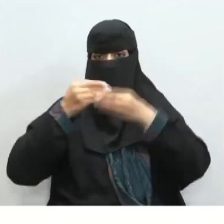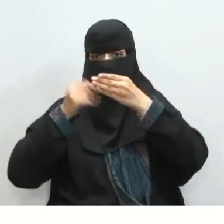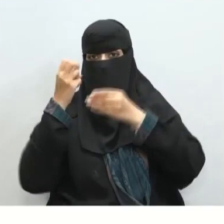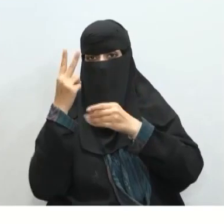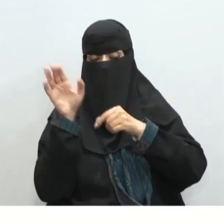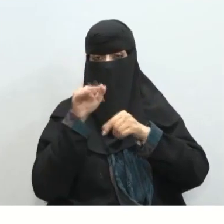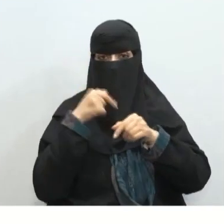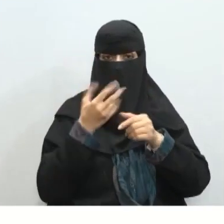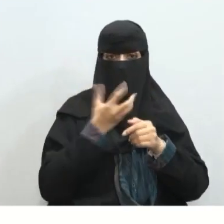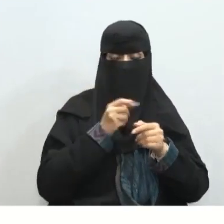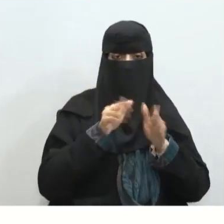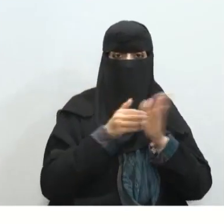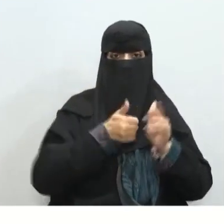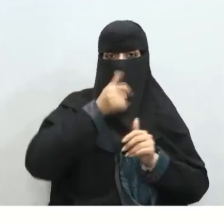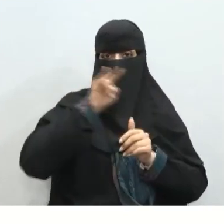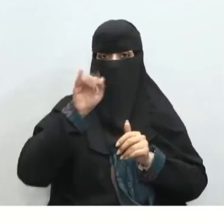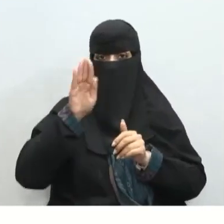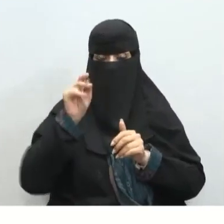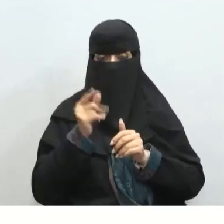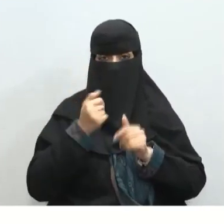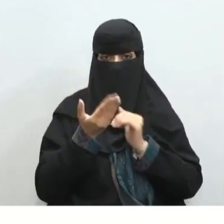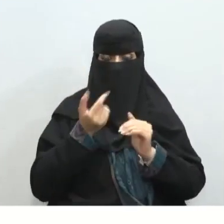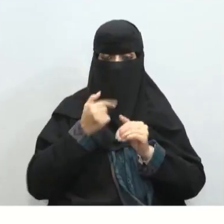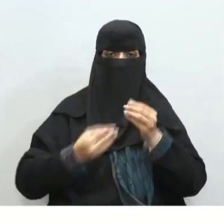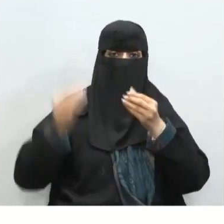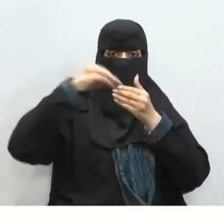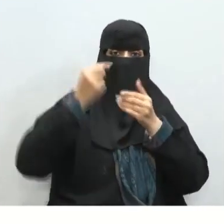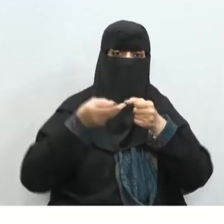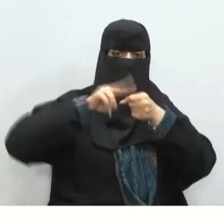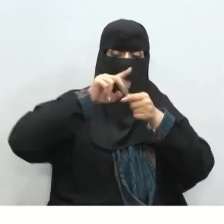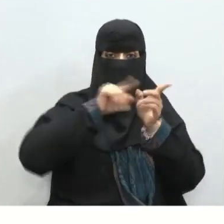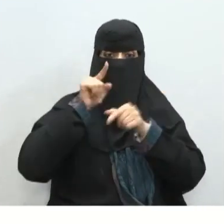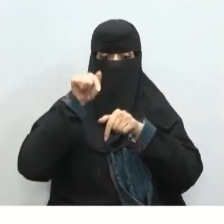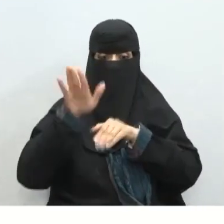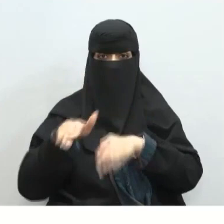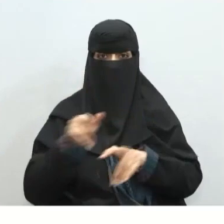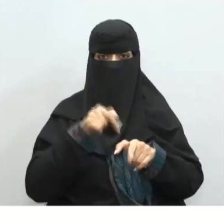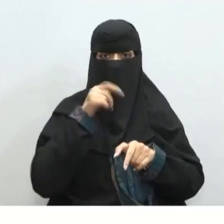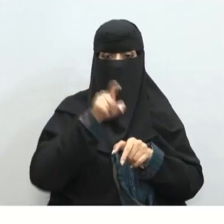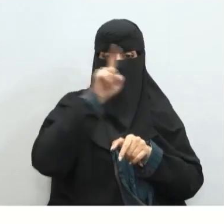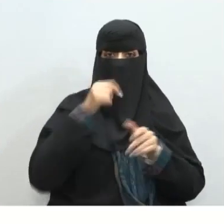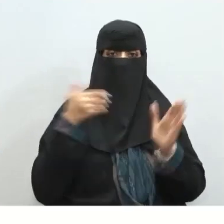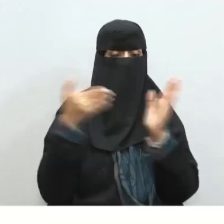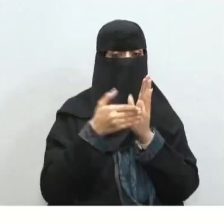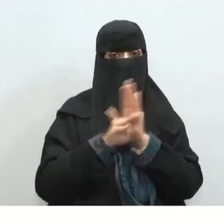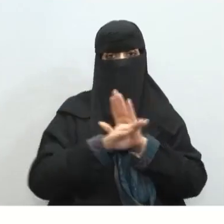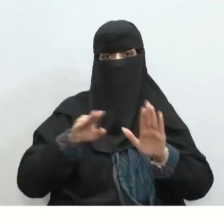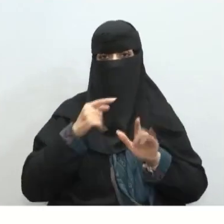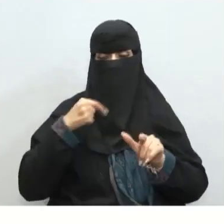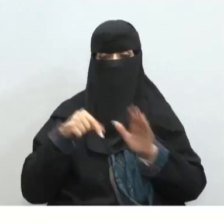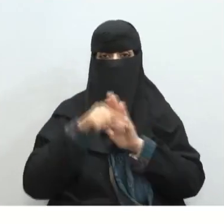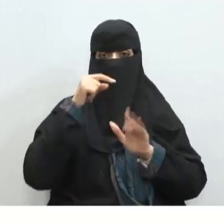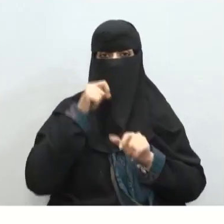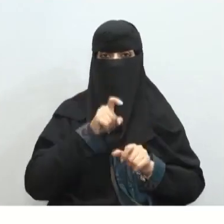الثنائي ويكون حمض الستريك وتع عود المرحله مره اخرى بهذا السؤال نكون قد وصلنا الى ختام